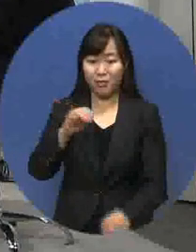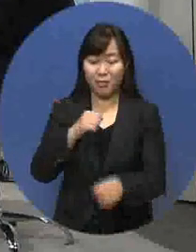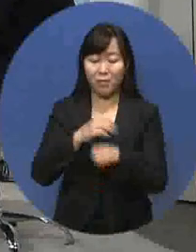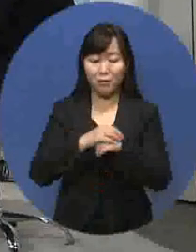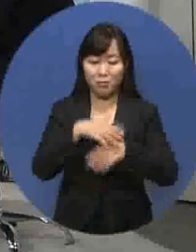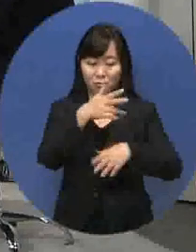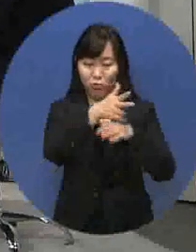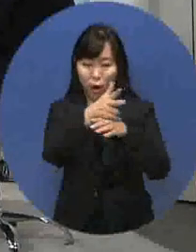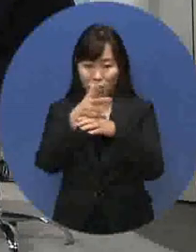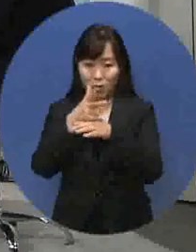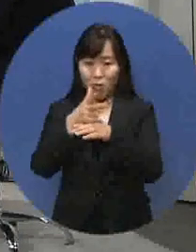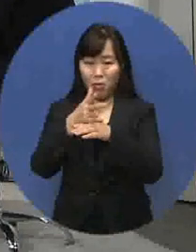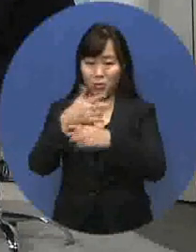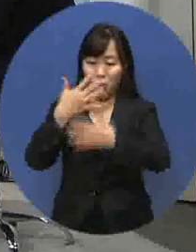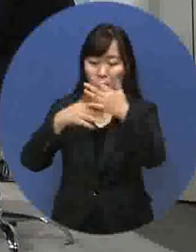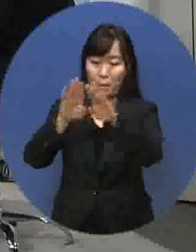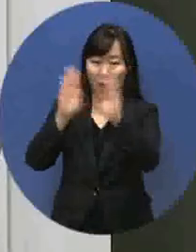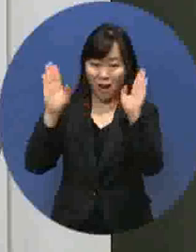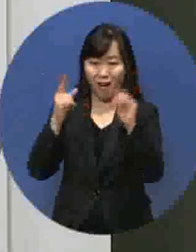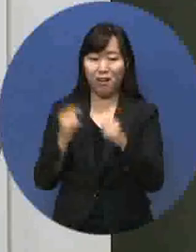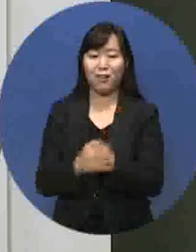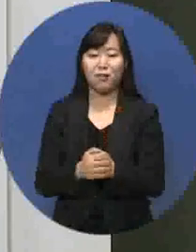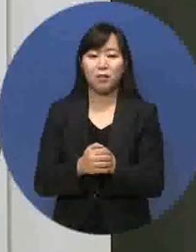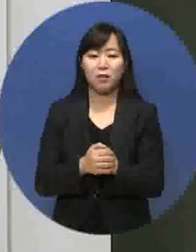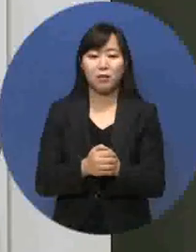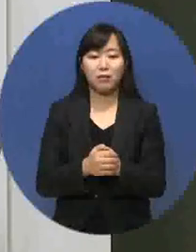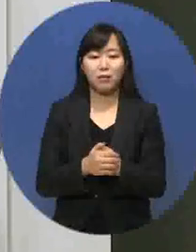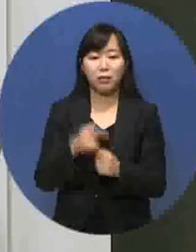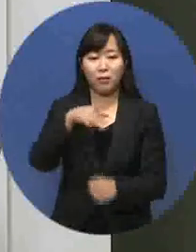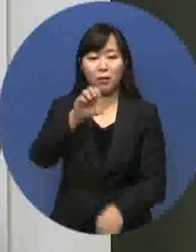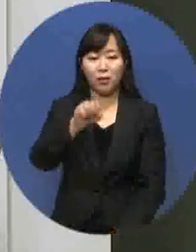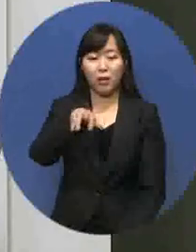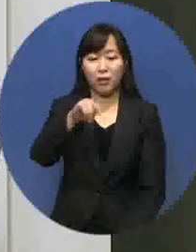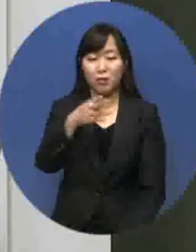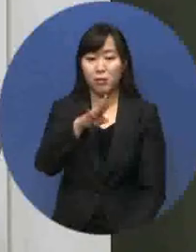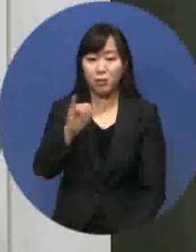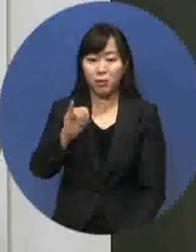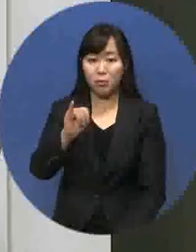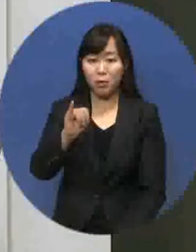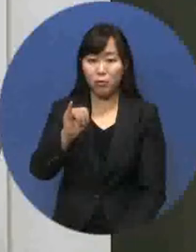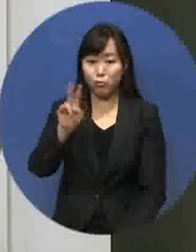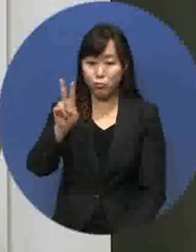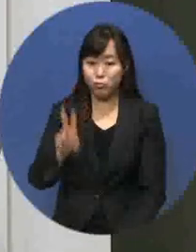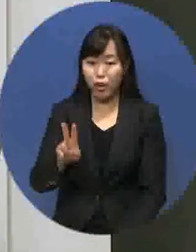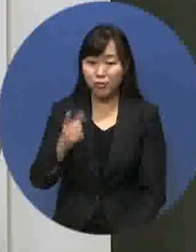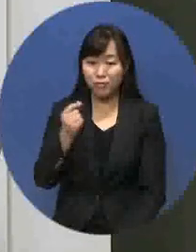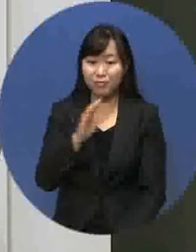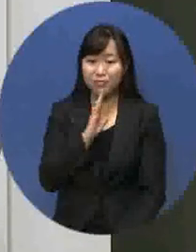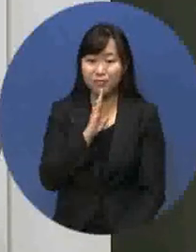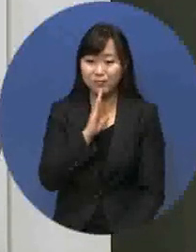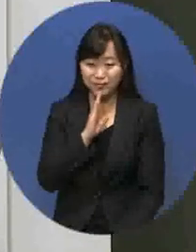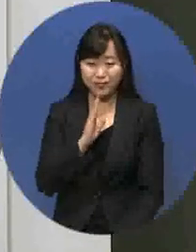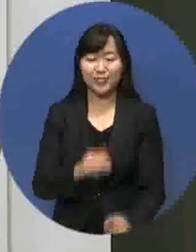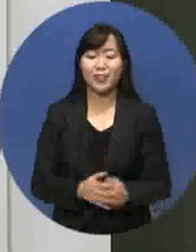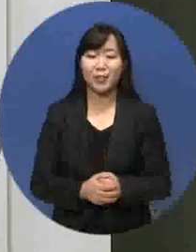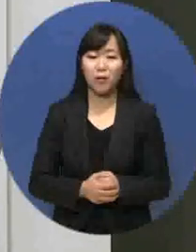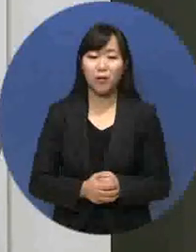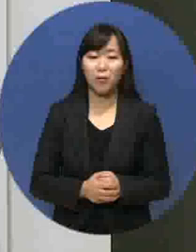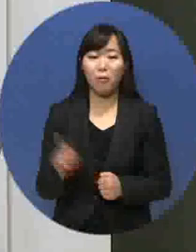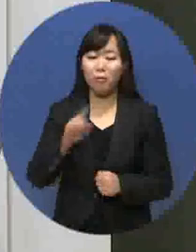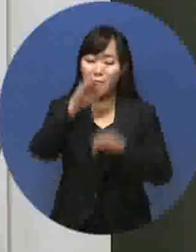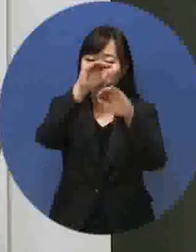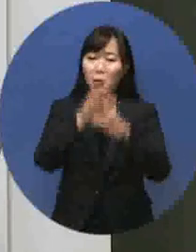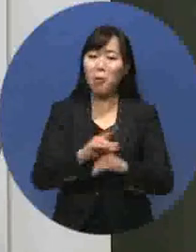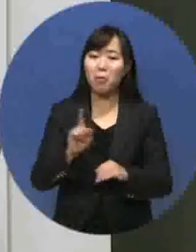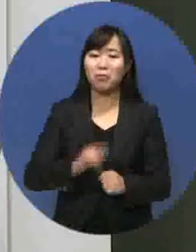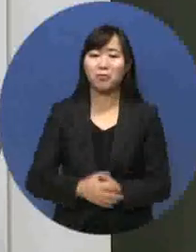제작해서 개봉을 했다고 하는데 이 강철비라는 이번에는 강철비 2죠? 그러니까. 예, 그렇습니다. 그 내용이